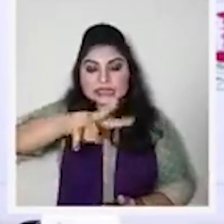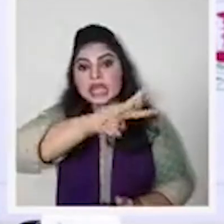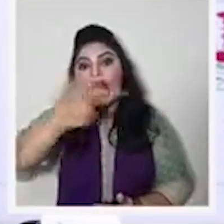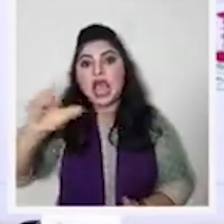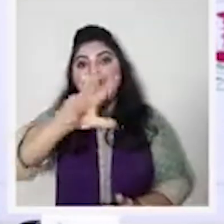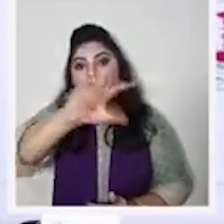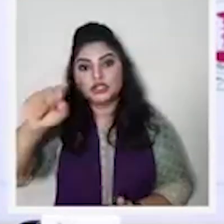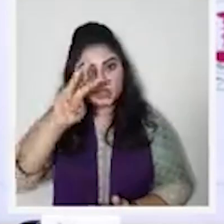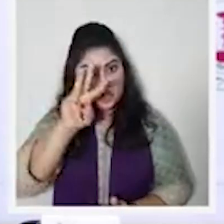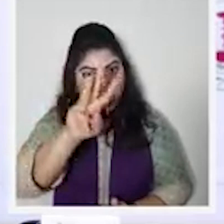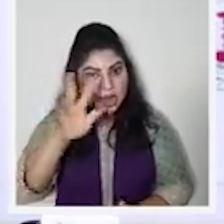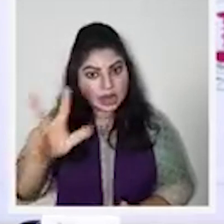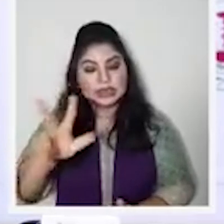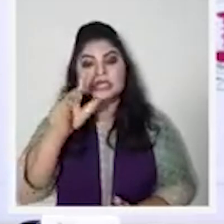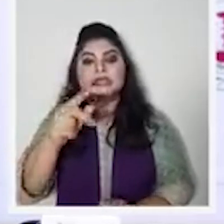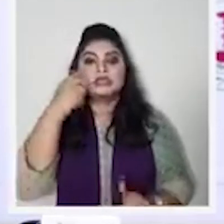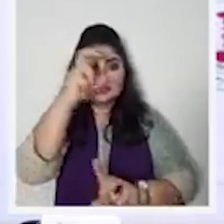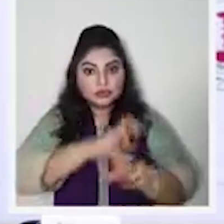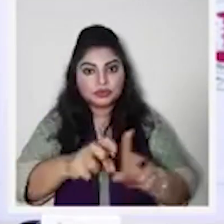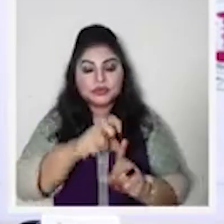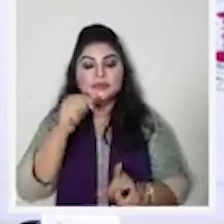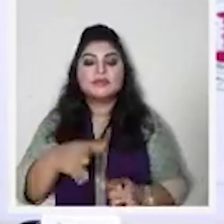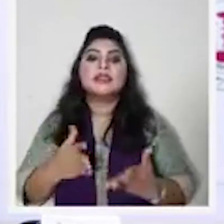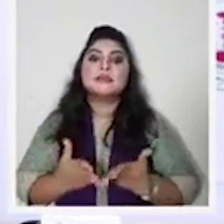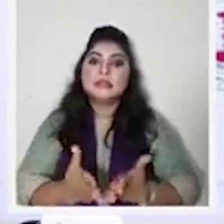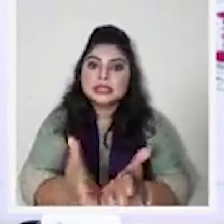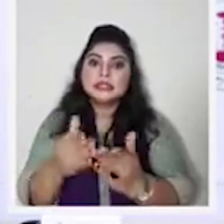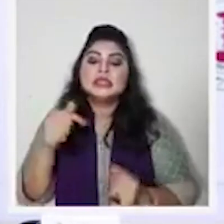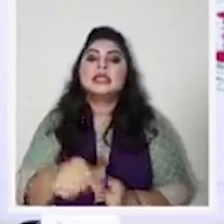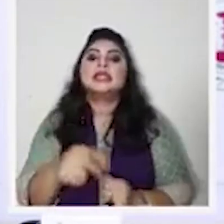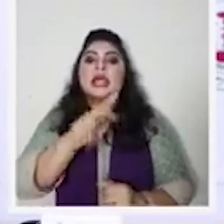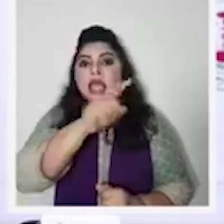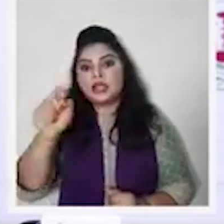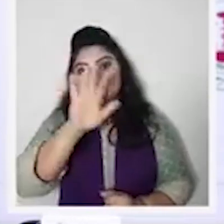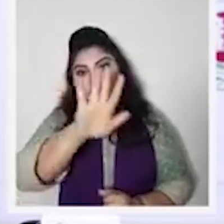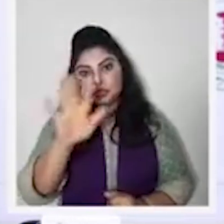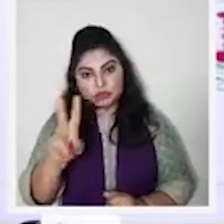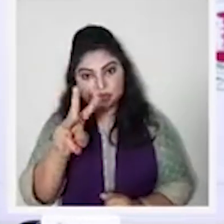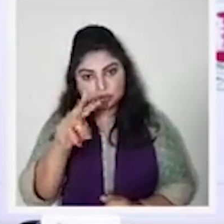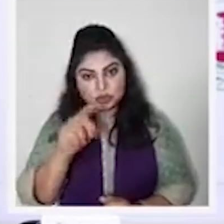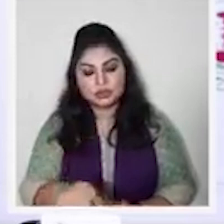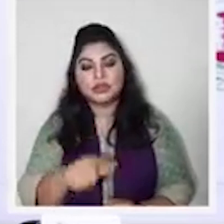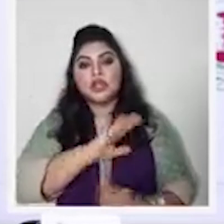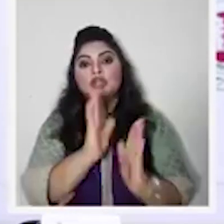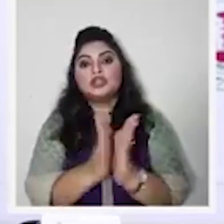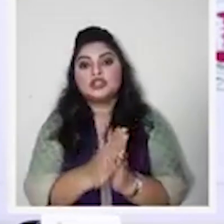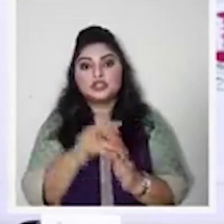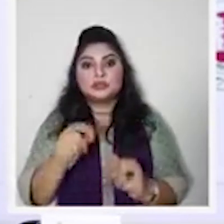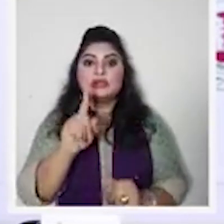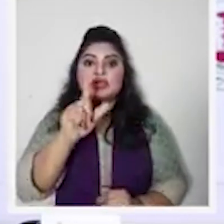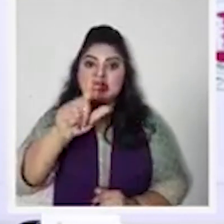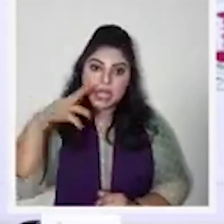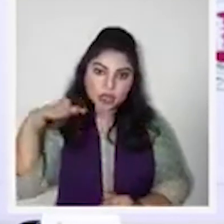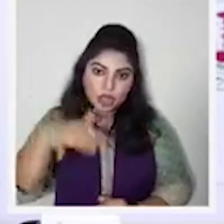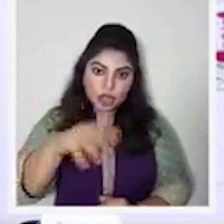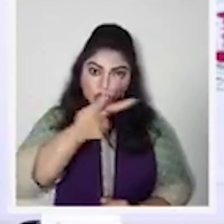1,595 জন স্ক্রিনিং হয়েছেন, এর মধ্যে 3টি আন্তর্জাতিক বিমানবন্দরে 1,338 জন, সকল স্থল বন্দরে 83 জন এবং